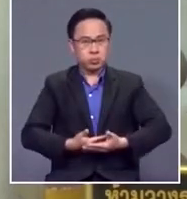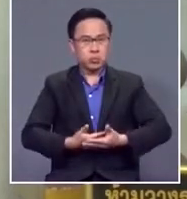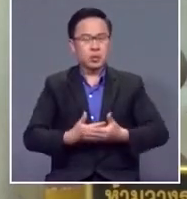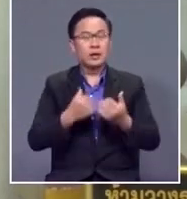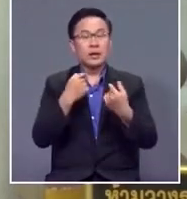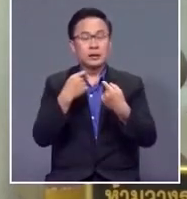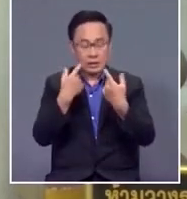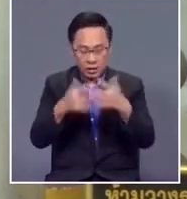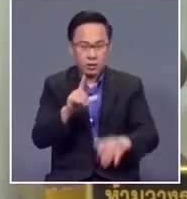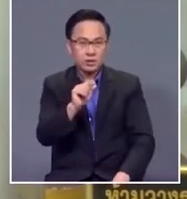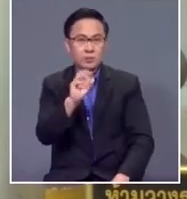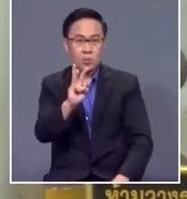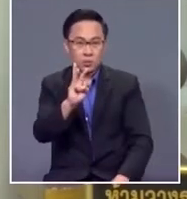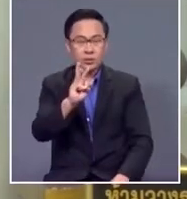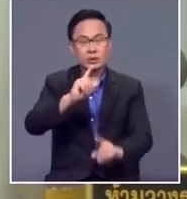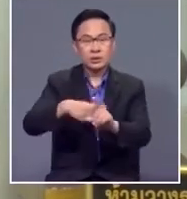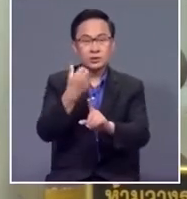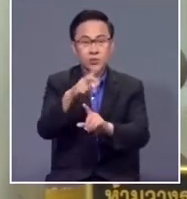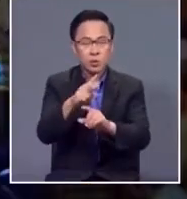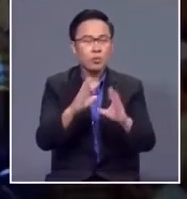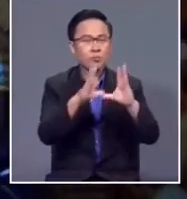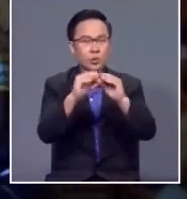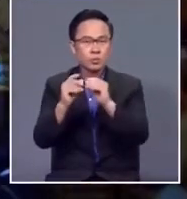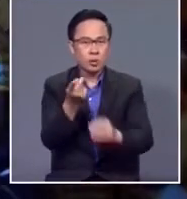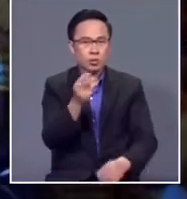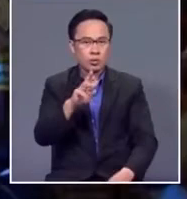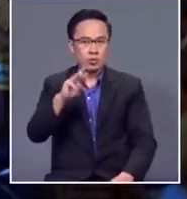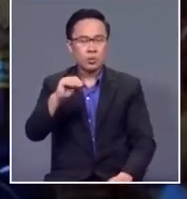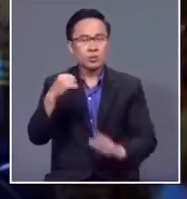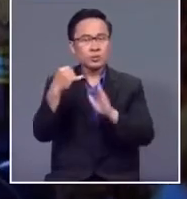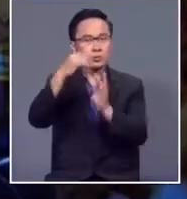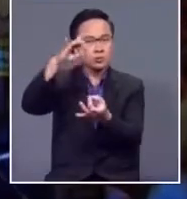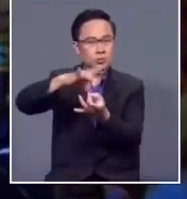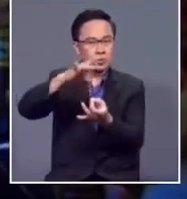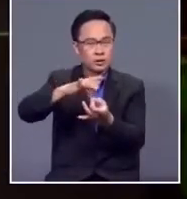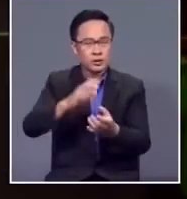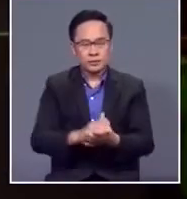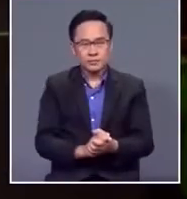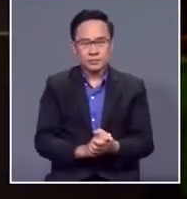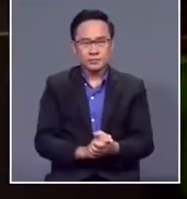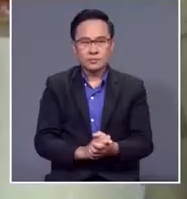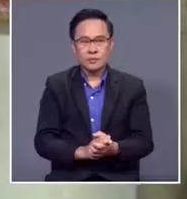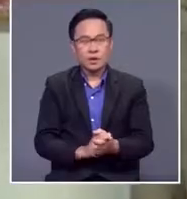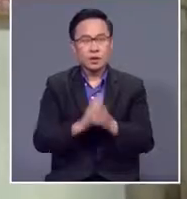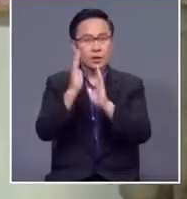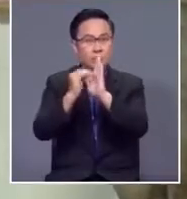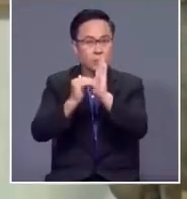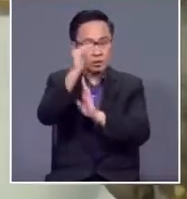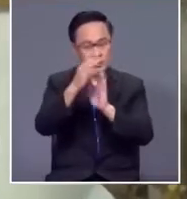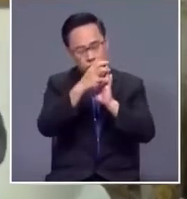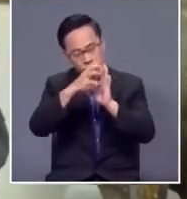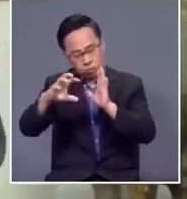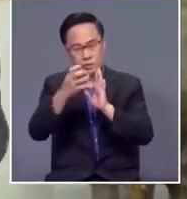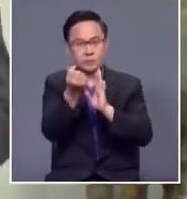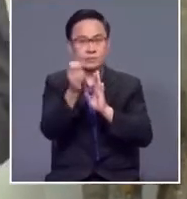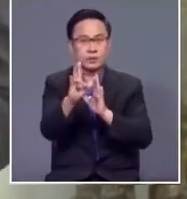ในวันที่26ธันวาคมค่ะเพื่อไปครม.สัญจรที่จังหวัดสุโขทัยนั่นเองค่ะคุณผู้ชมคะภาคเหนือนั้นมีด้วยกัน17จังหวัด